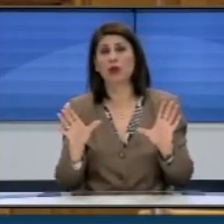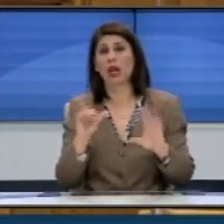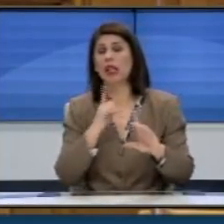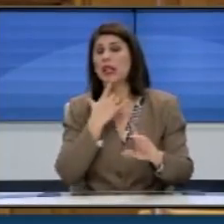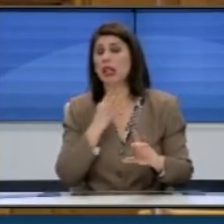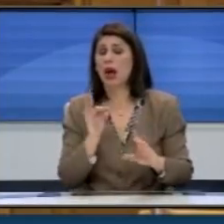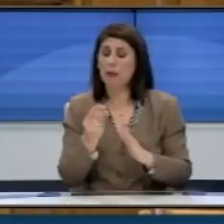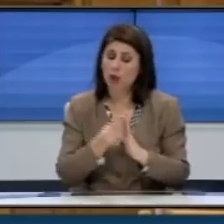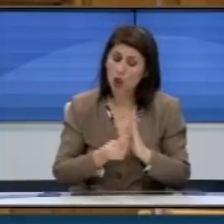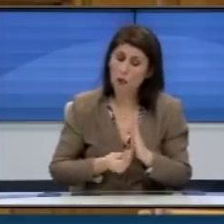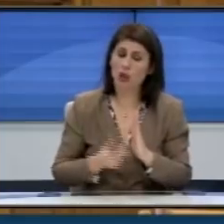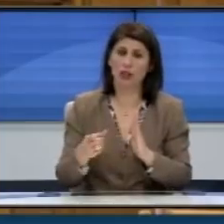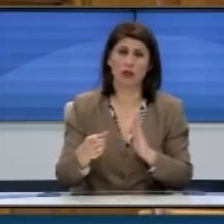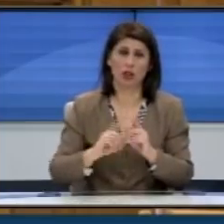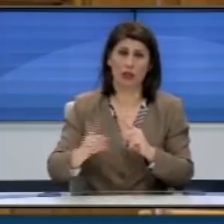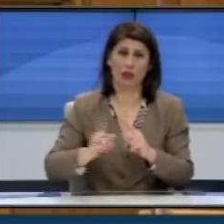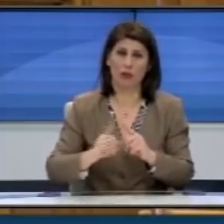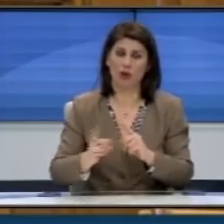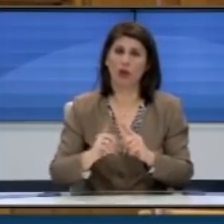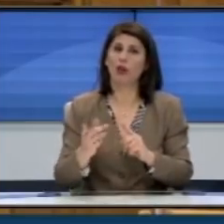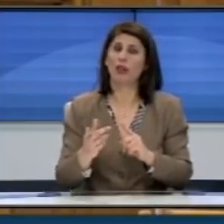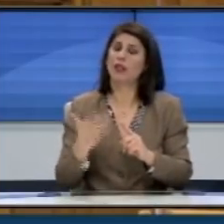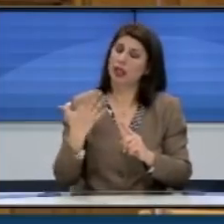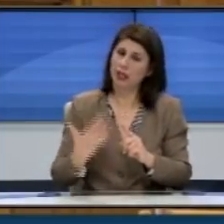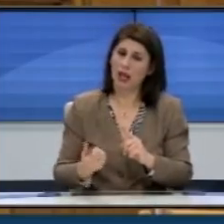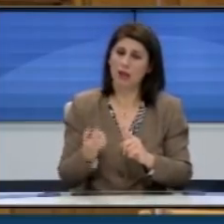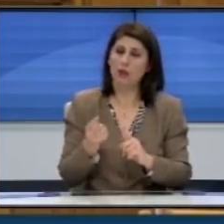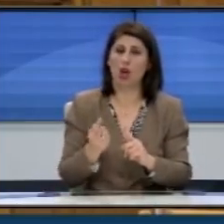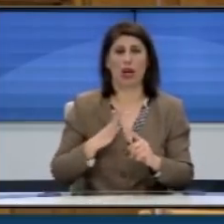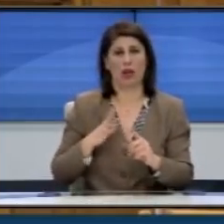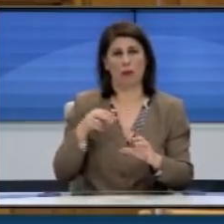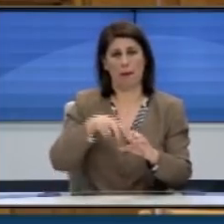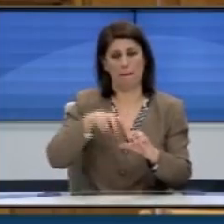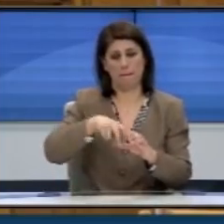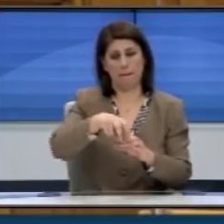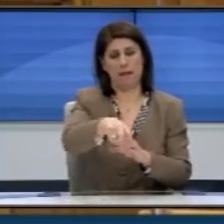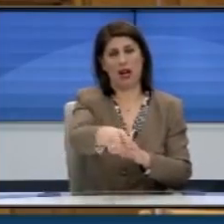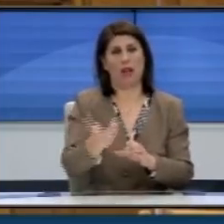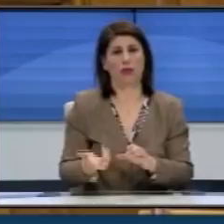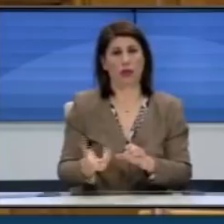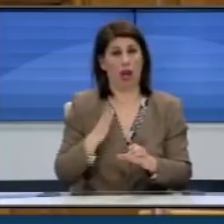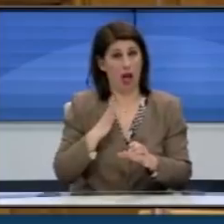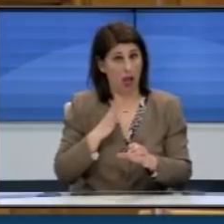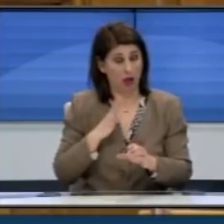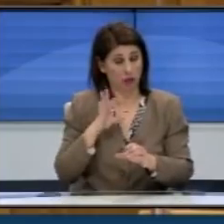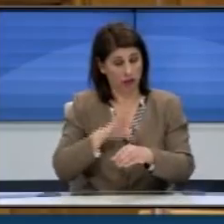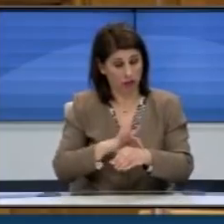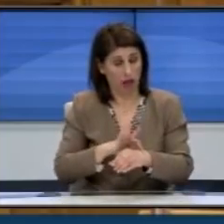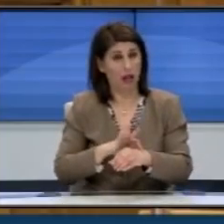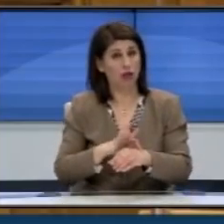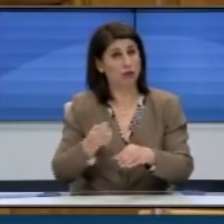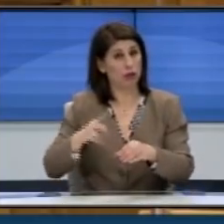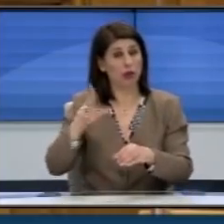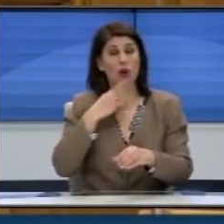πιο συχνά δρομολόγια ώστε να αραιώσουν οι επιβάτες. Τα κρούσματα αυξάνονται γιατί δεν υπάρχει